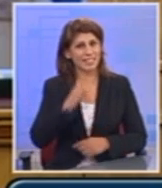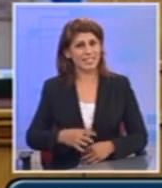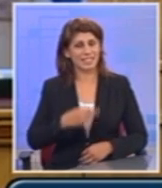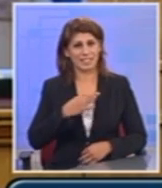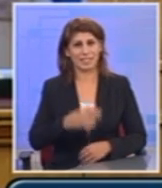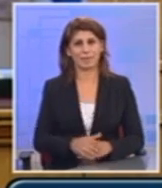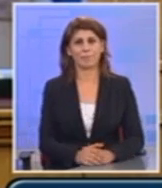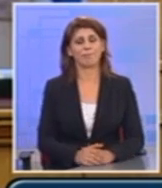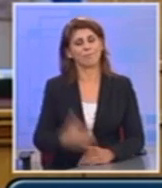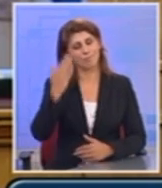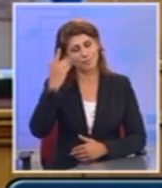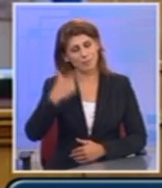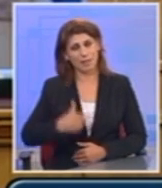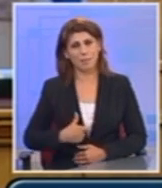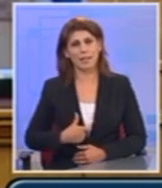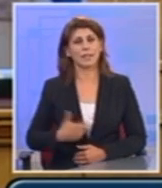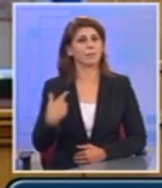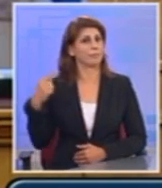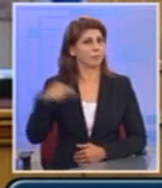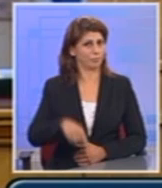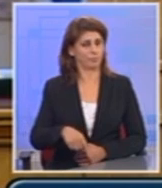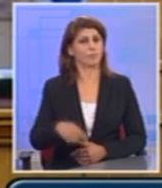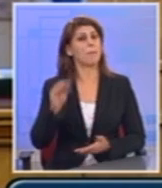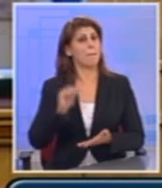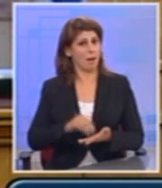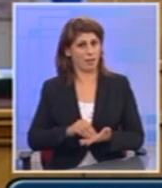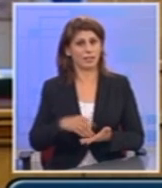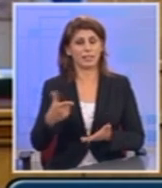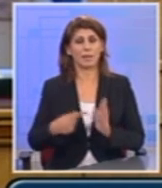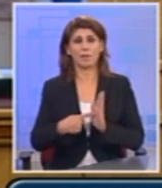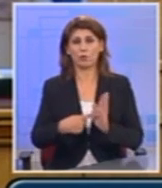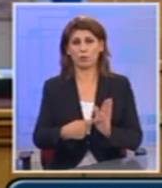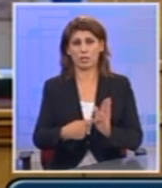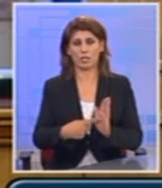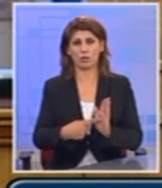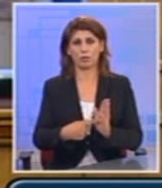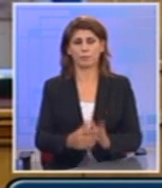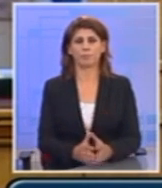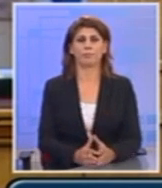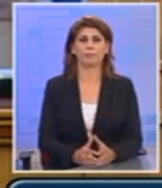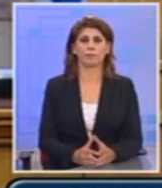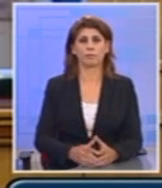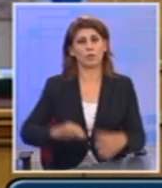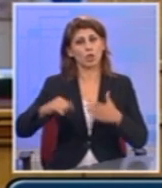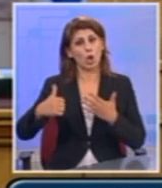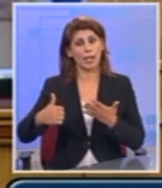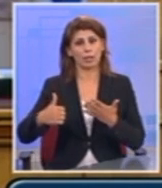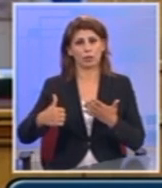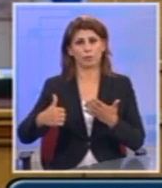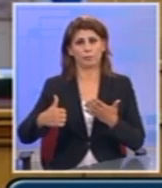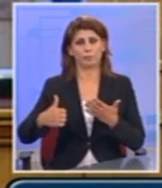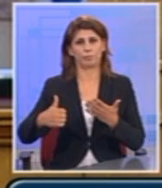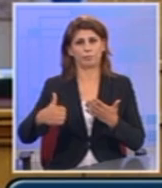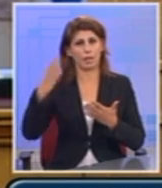είναι τιμή για μένα που βρίσκομαι εδώ σήμερα και πάλι για να παρουσιάσω το ο